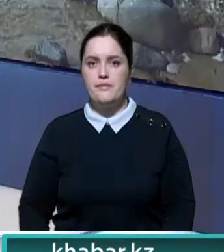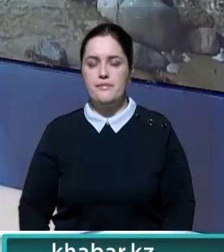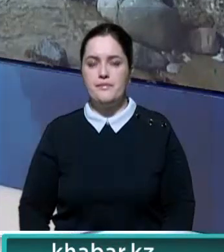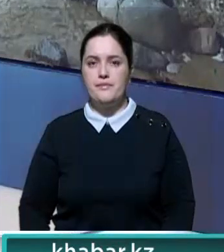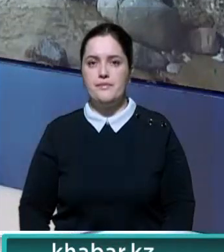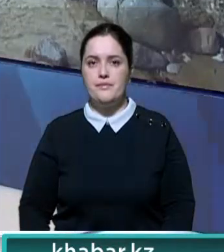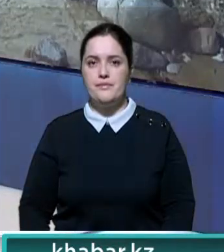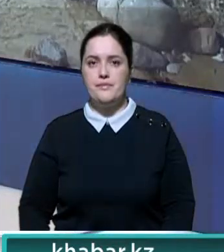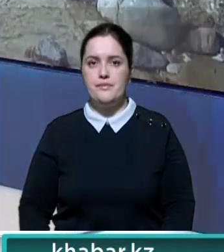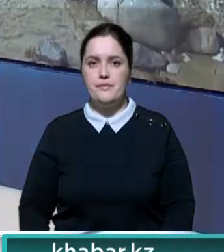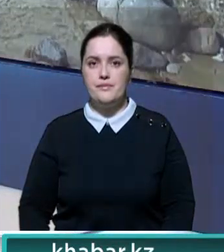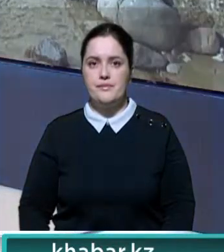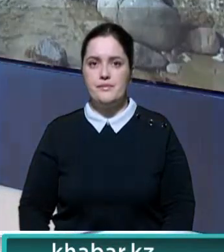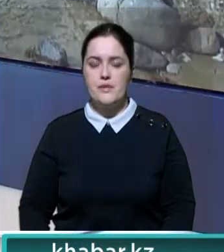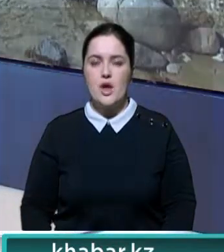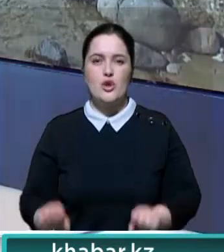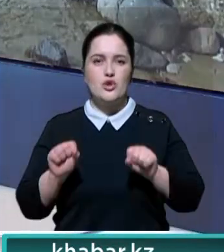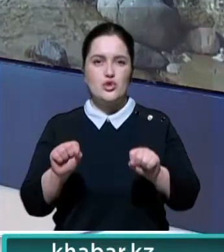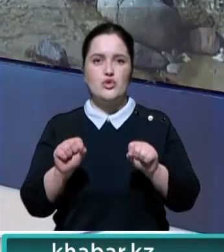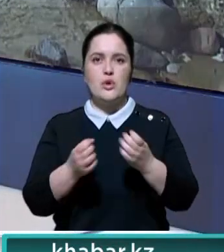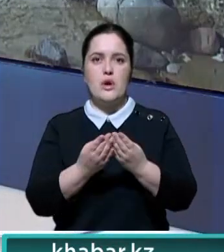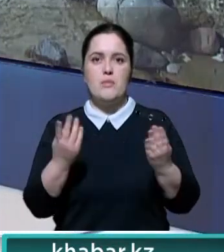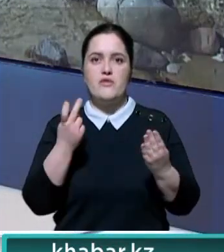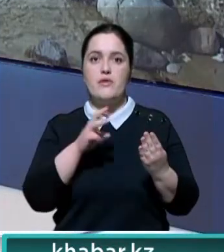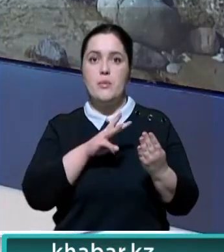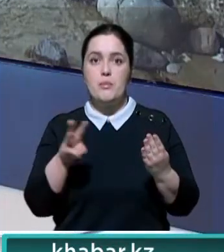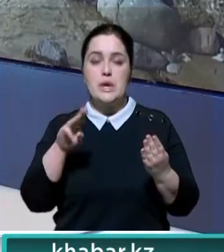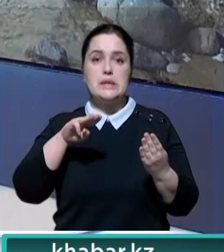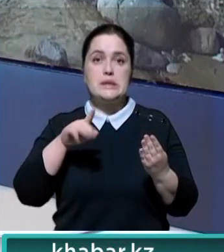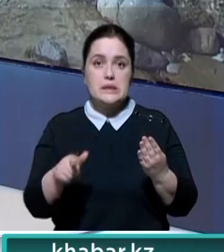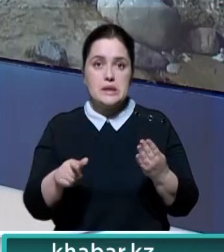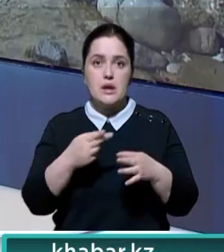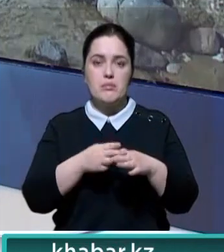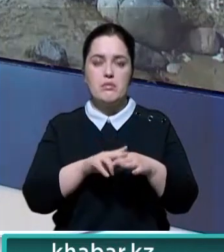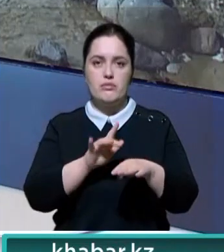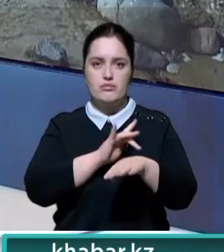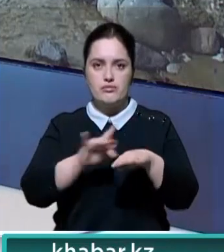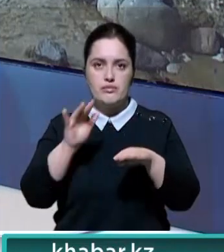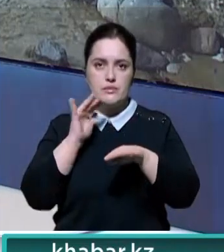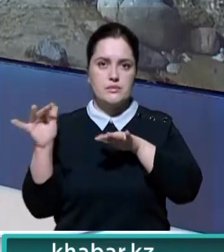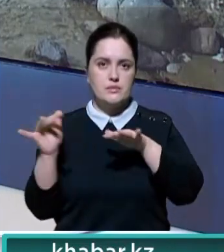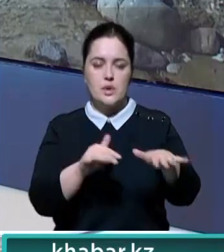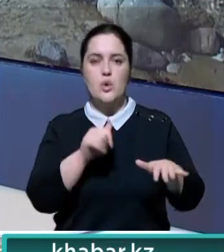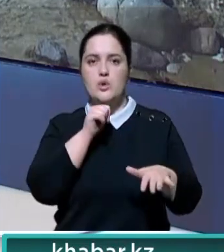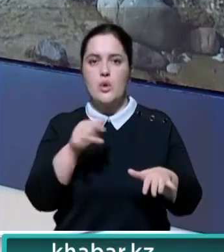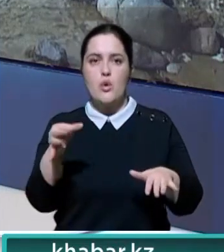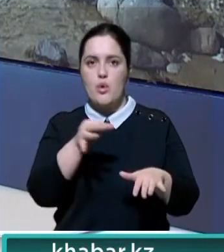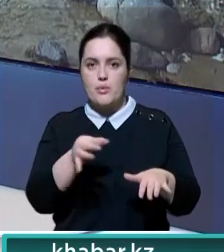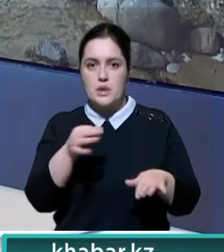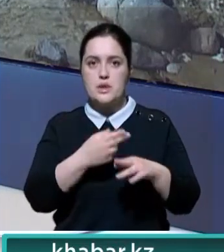Ну теперь расскажем вам о паводках плотину за 200 миллионов тенге смыли паводковые воды в Костанайской области